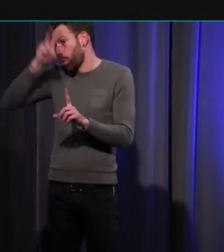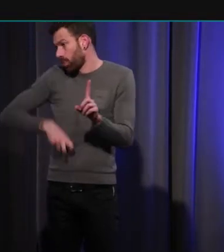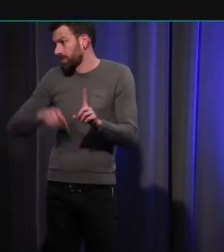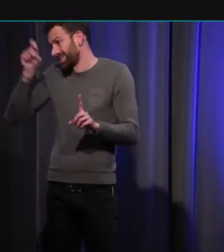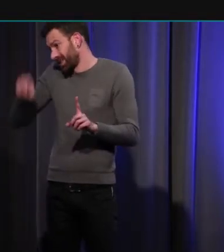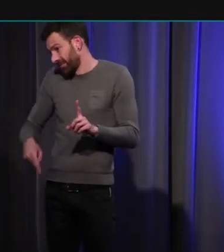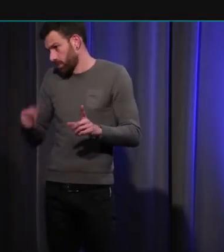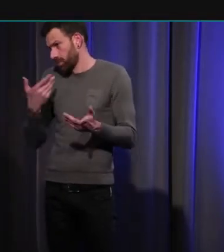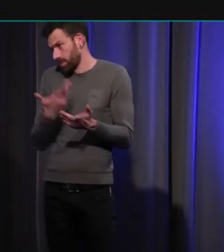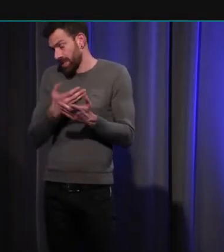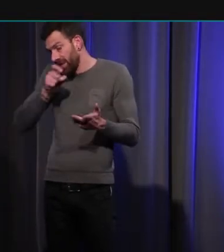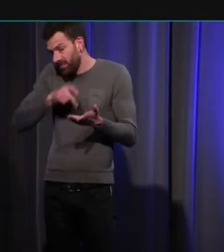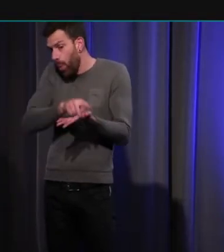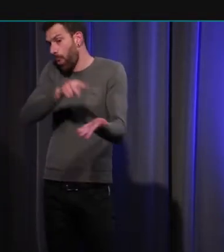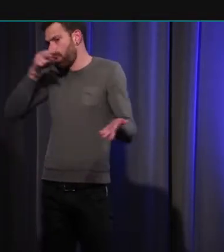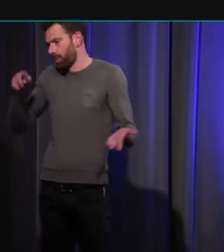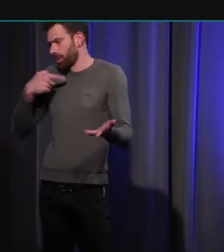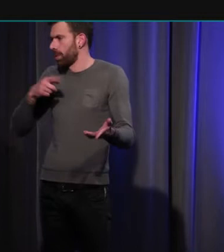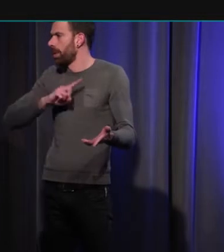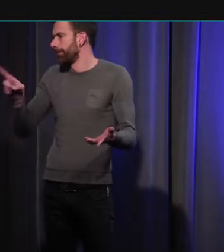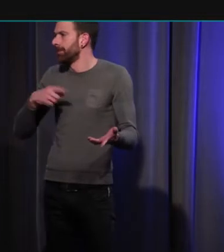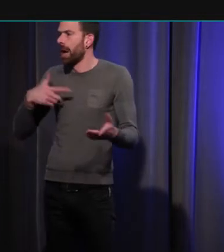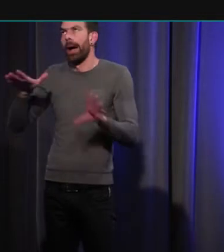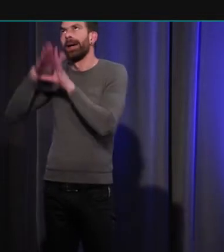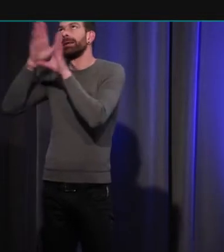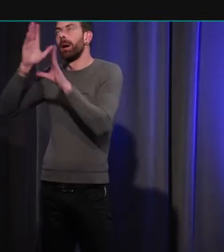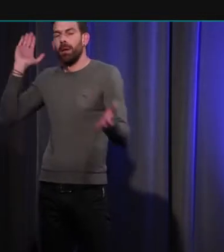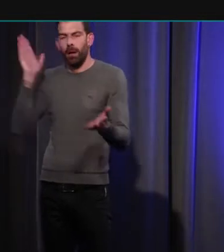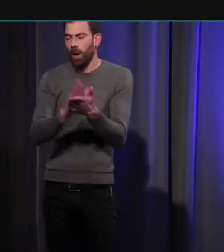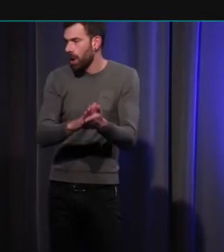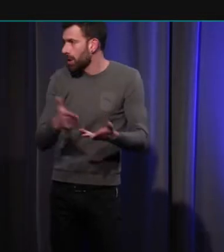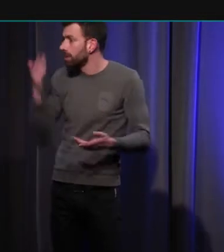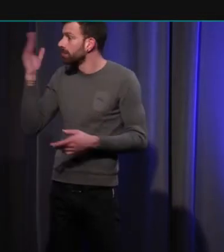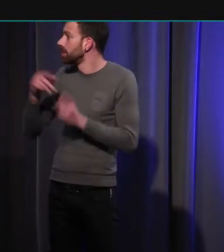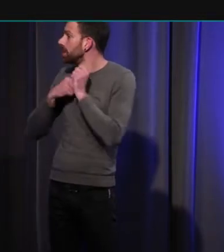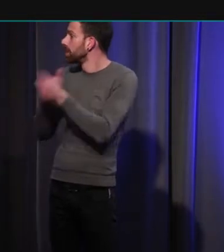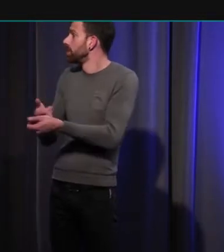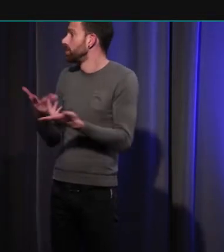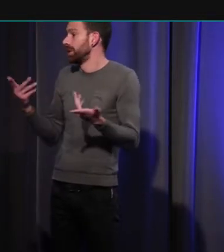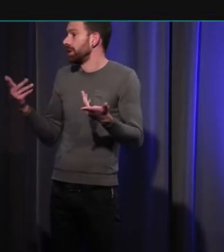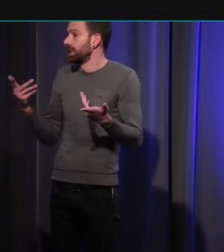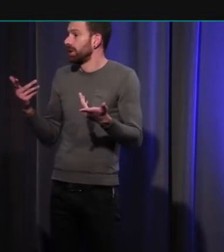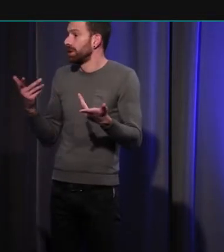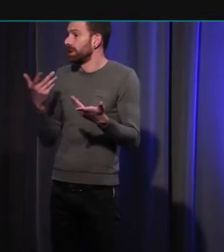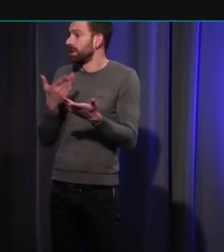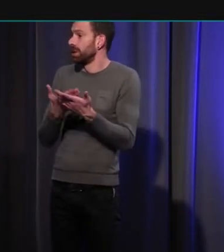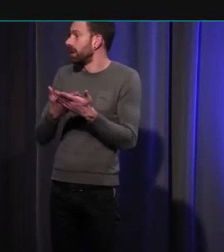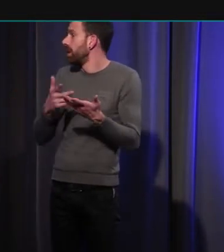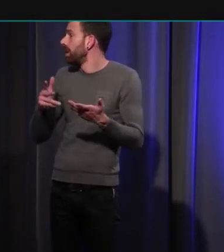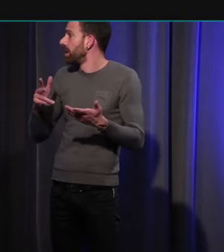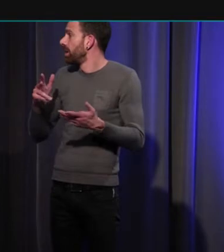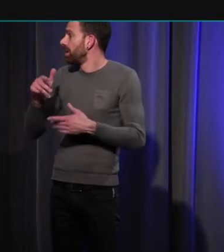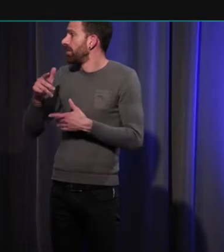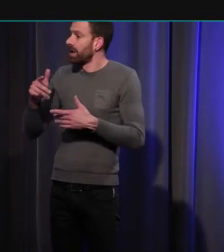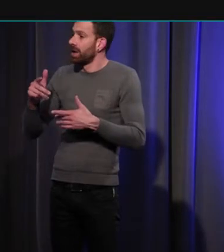haussier ça nous empêche de tomber dans le panneau parce que si on fait comme mohammad ben on aura cette femme dont des mineurs ont